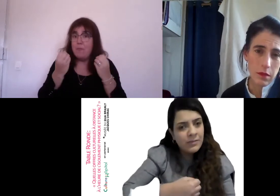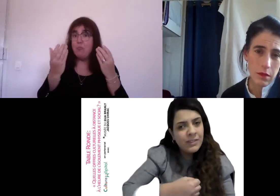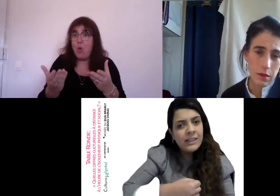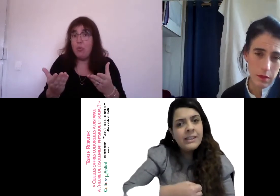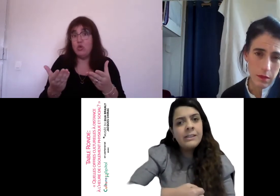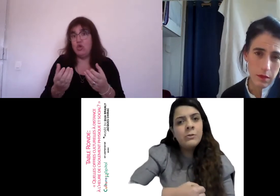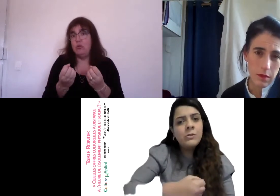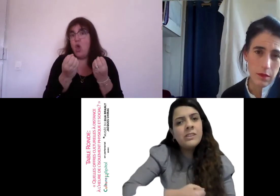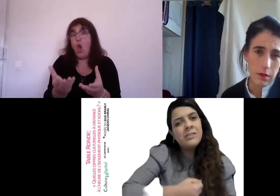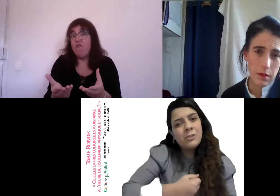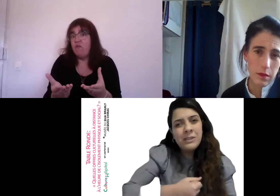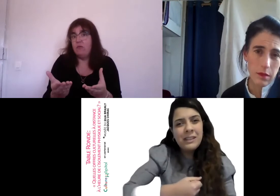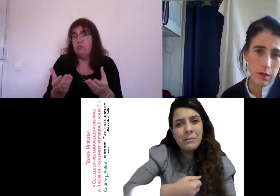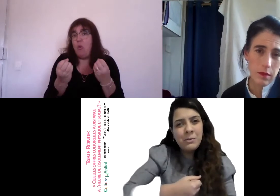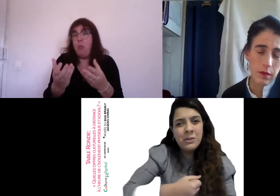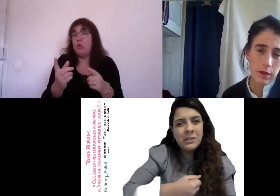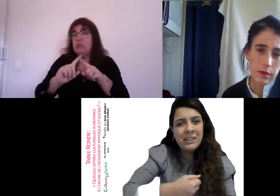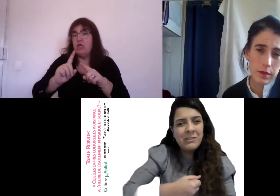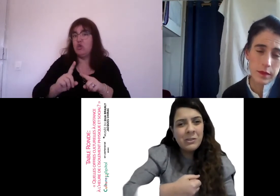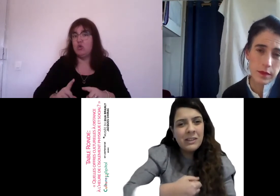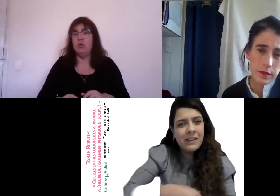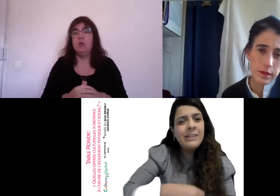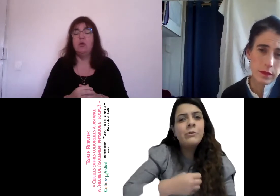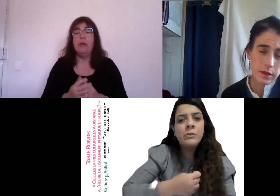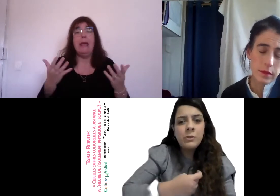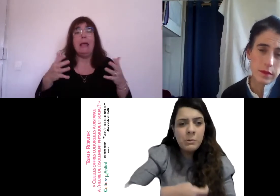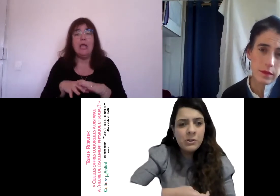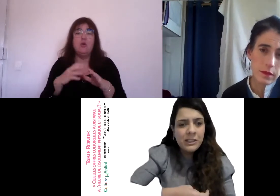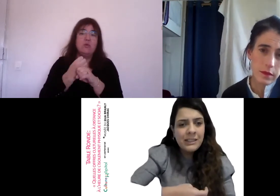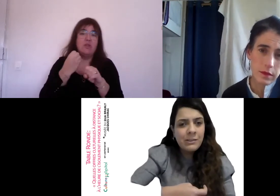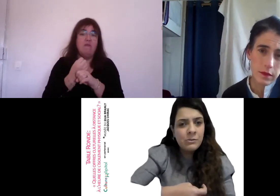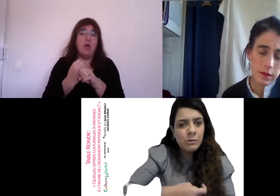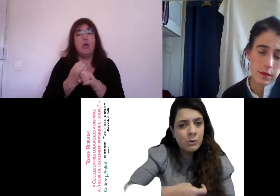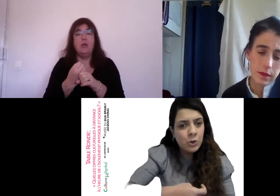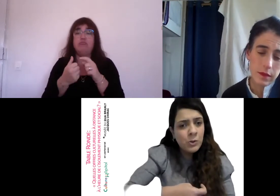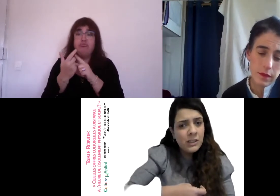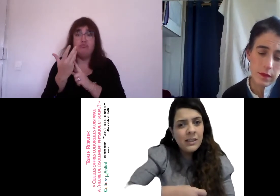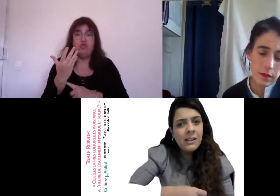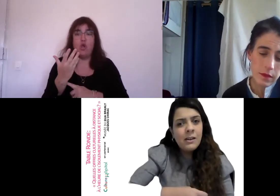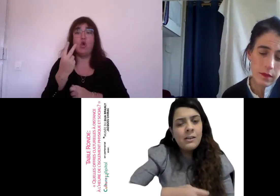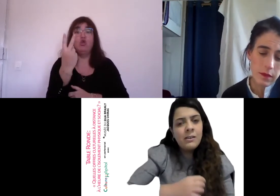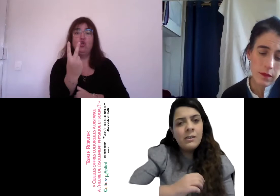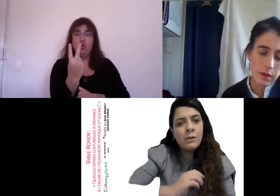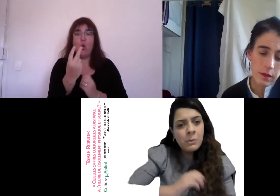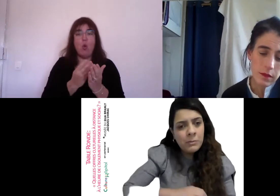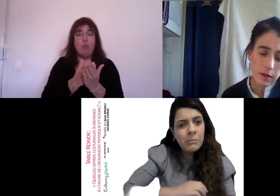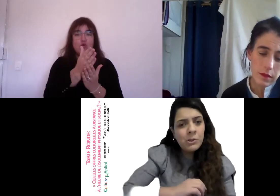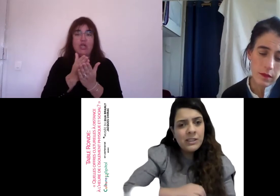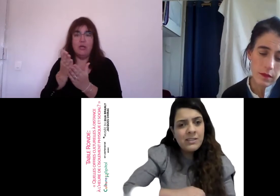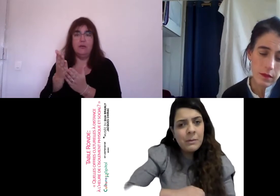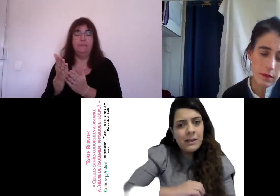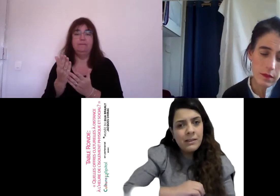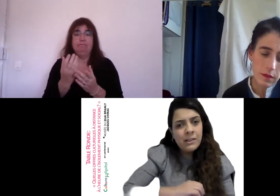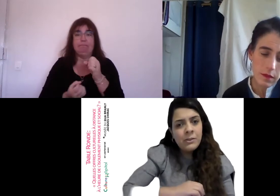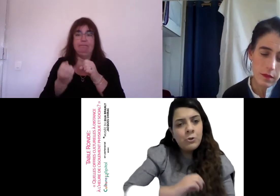offre. Et donc, suite à plusieurs réunions de travail, il y a eu deux projets qui ont vu le jour. Le premier